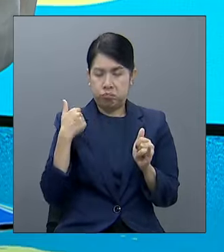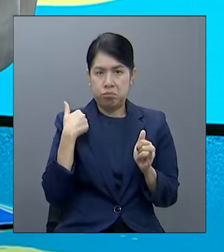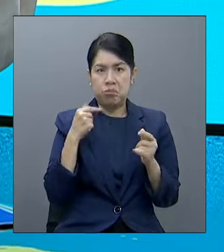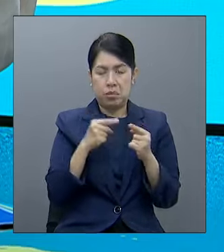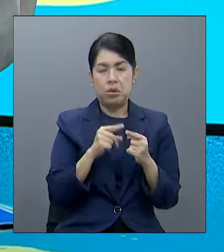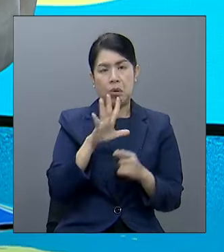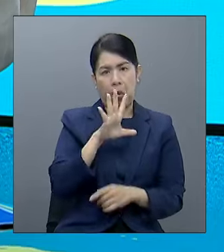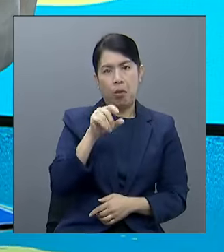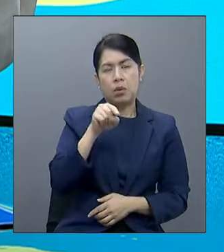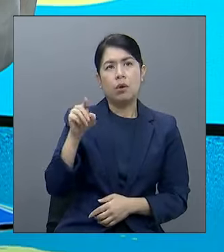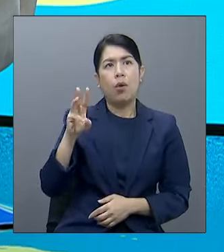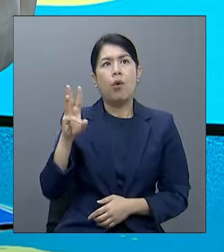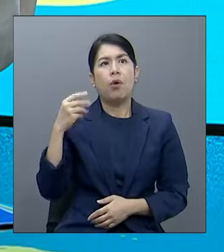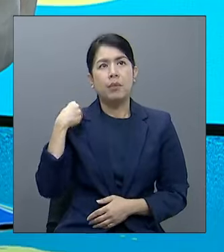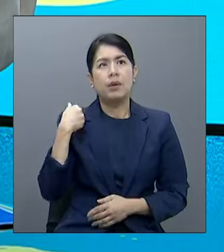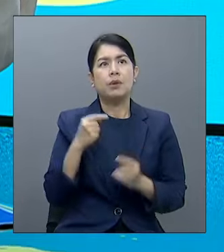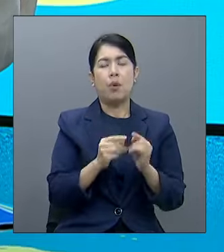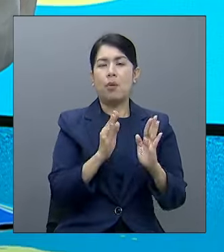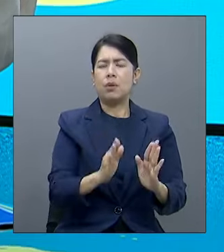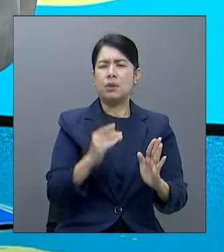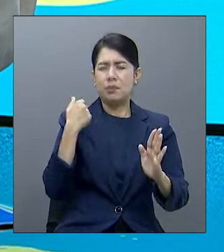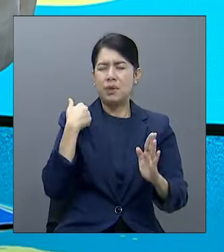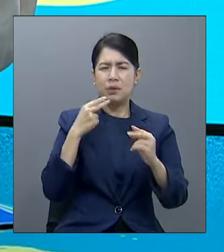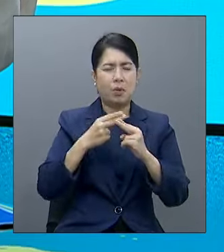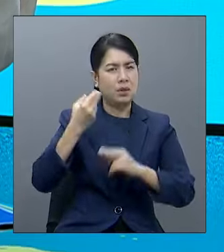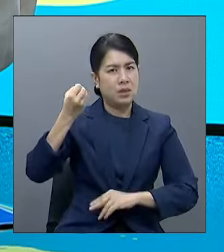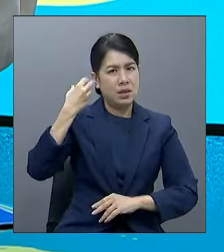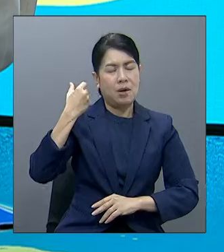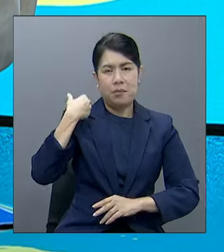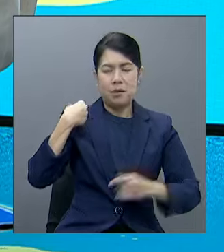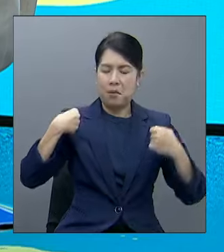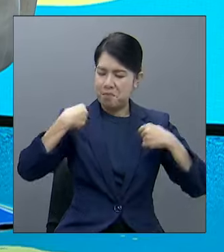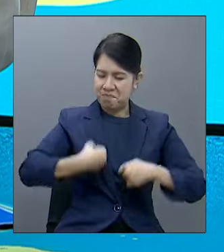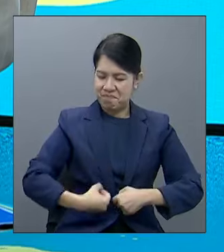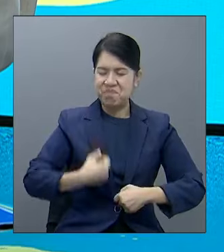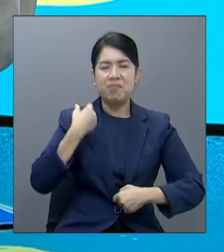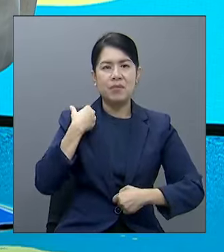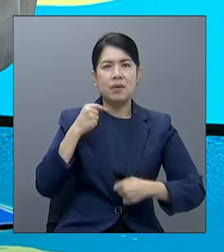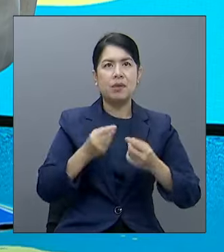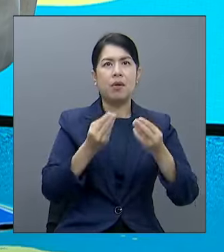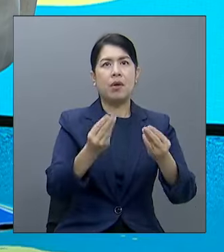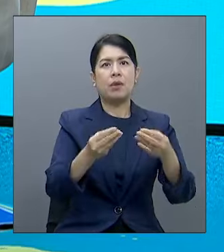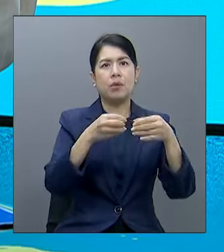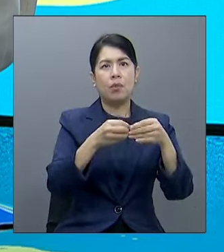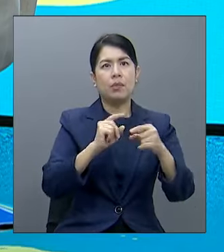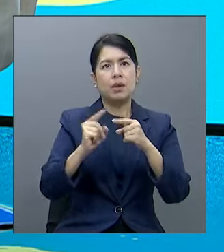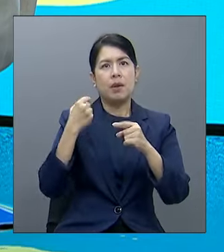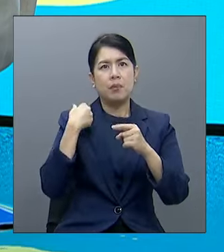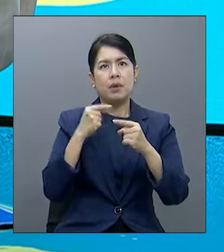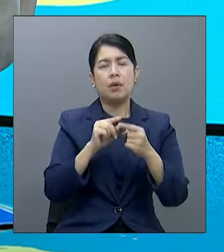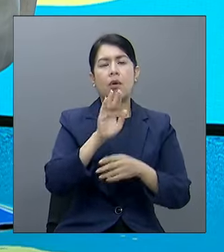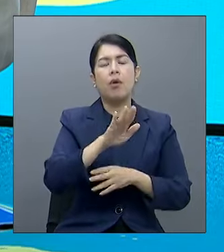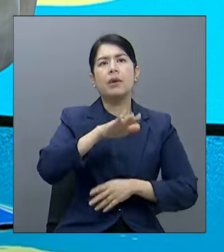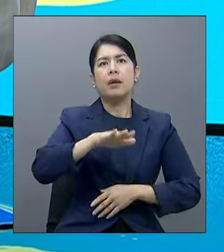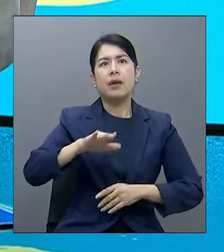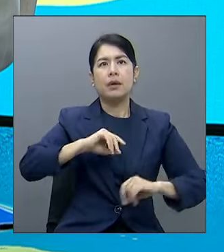500-600คนแล้วก็เชื่อว่า500-600คนที่จะแต่งตัวมาเตรียมตัวมันจะส่งต่อให้ดรากไม่ว่าจะเป็นเยาวชนหรืออะไรค่ะ